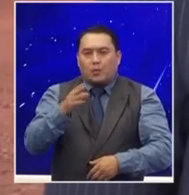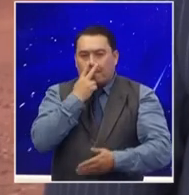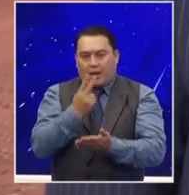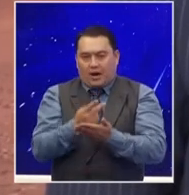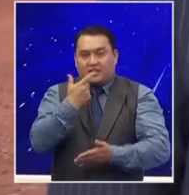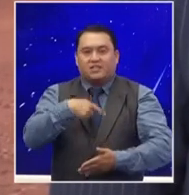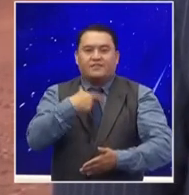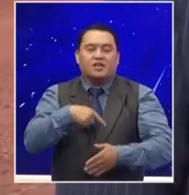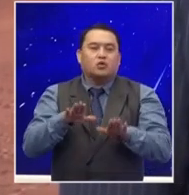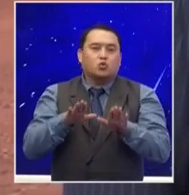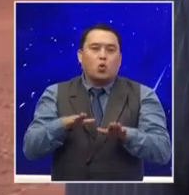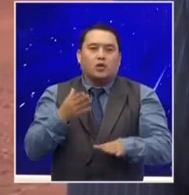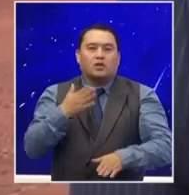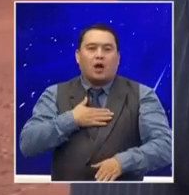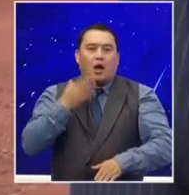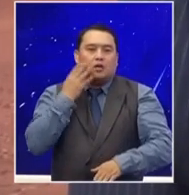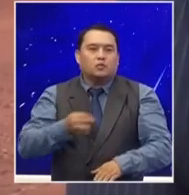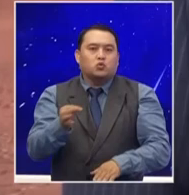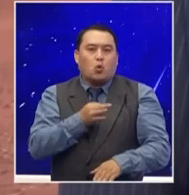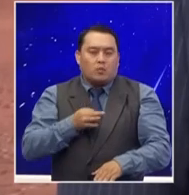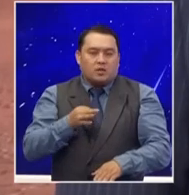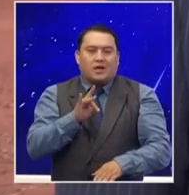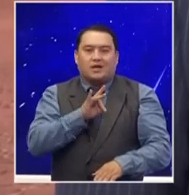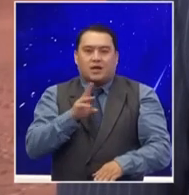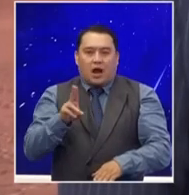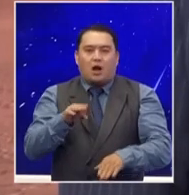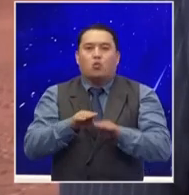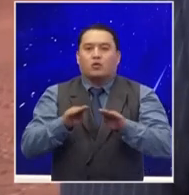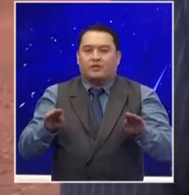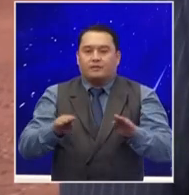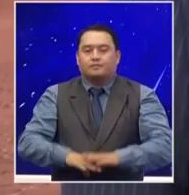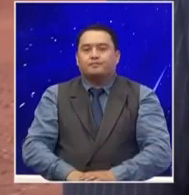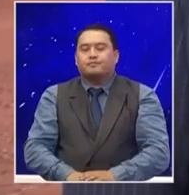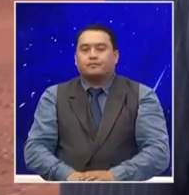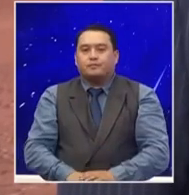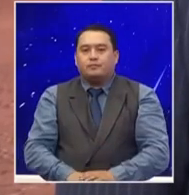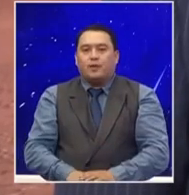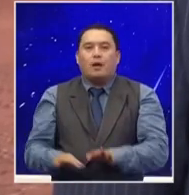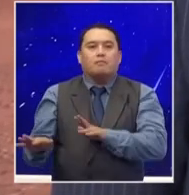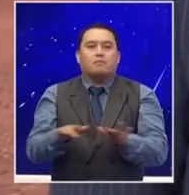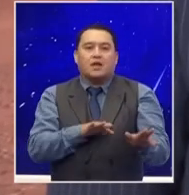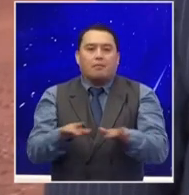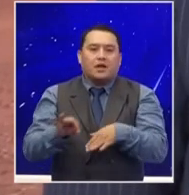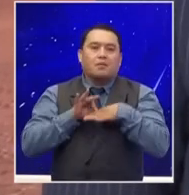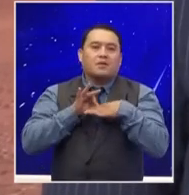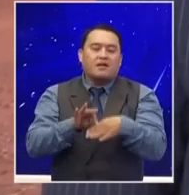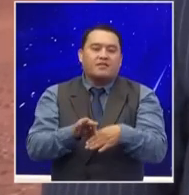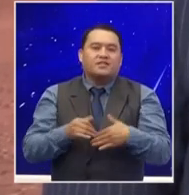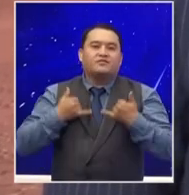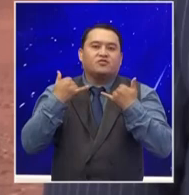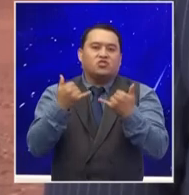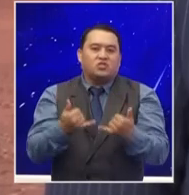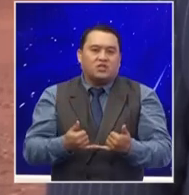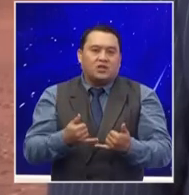показывать себя не только в нашей Алматинской области, но и на республиканских айтысах. Мероприятие проводится в честь